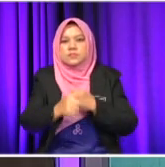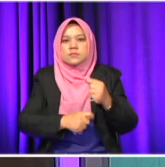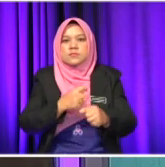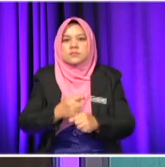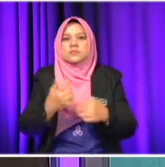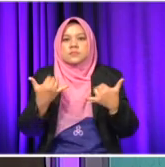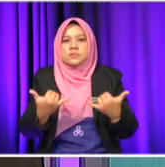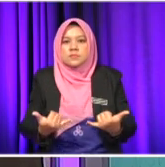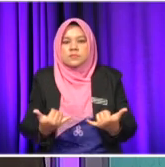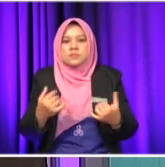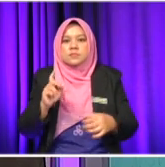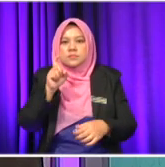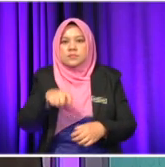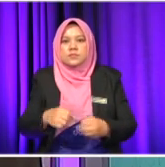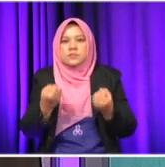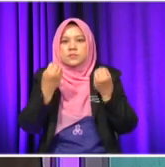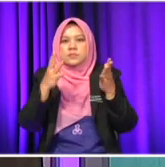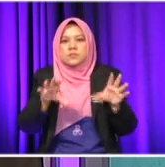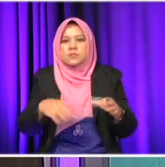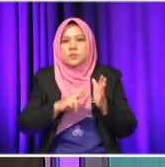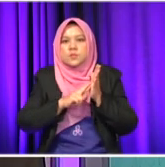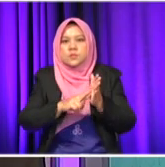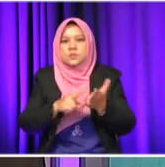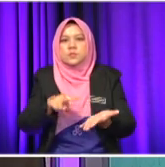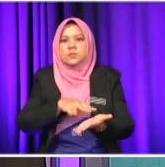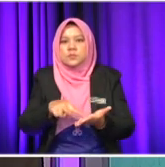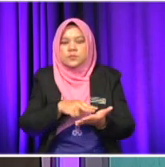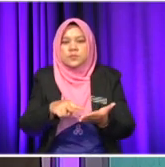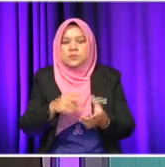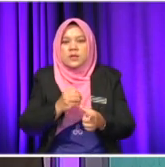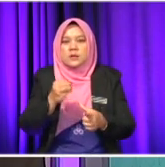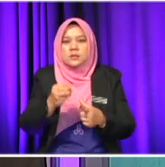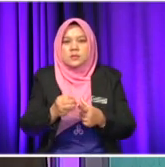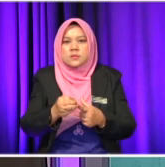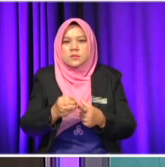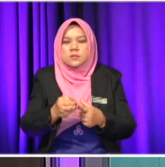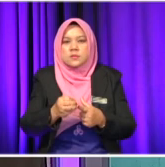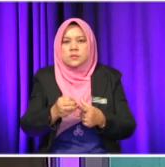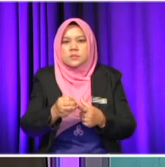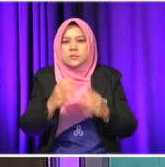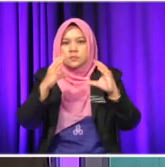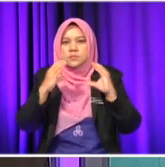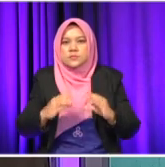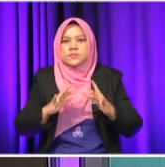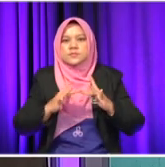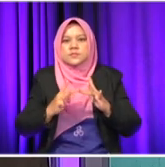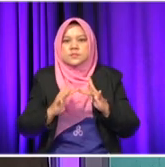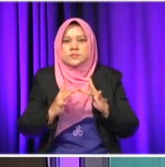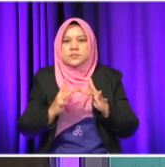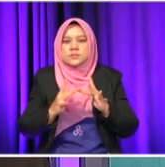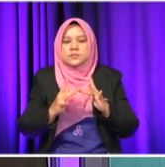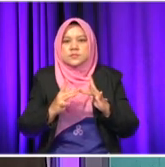terkini karena banyak membuat rujukan sama dia secara bacaan ataupun secara alami untuk kamu